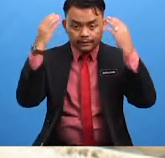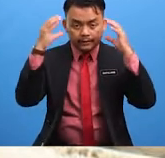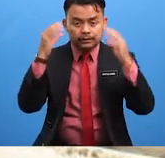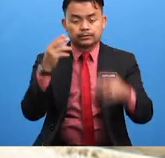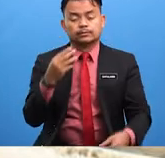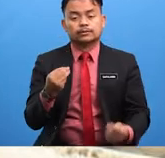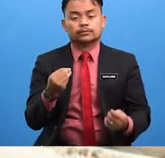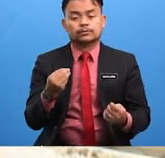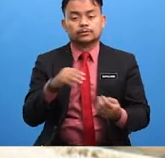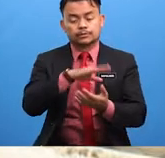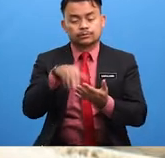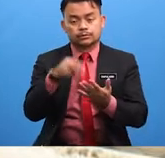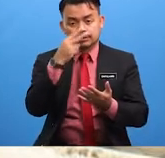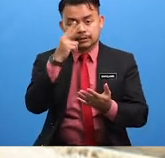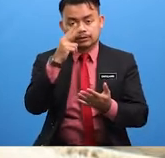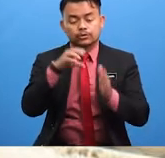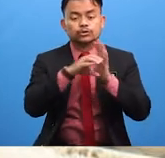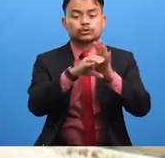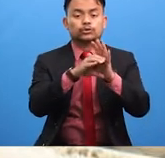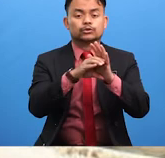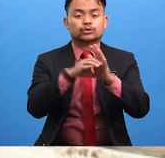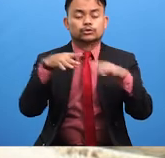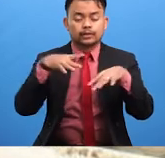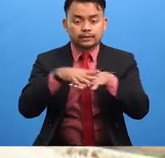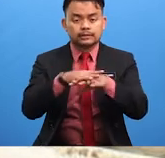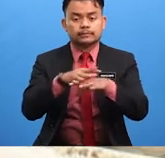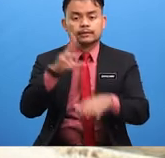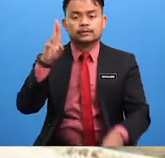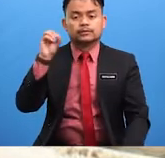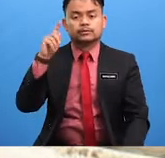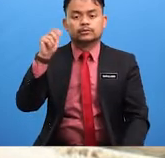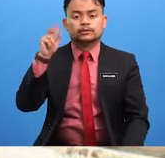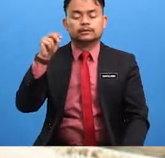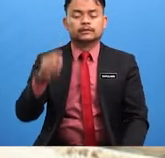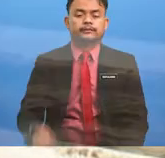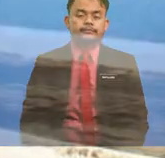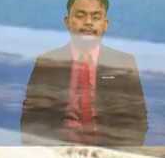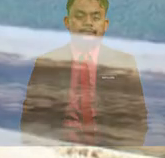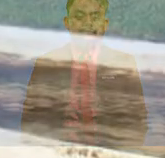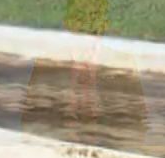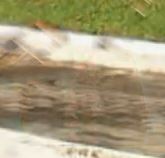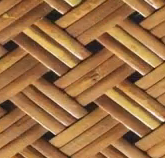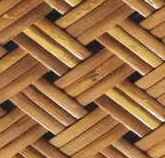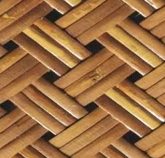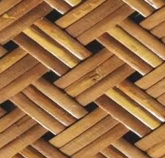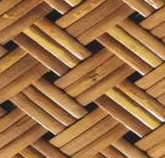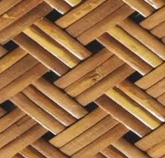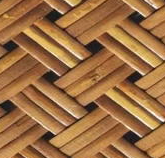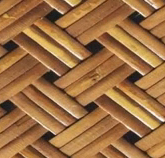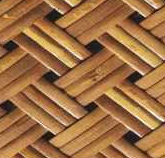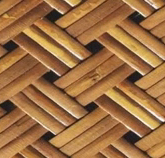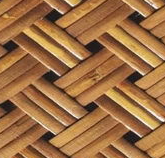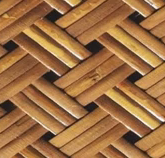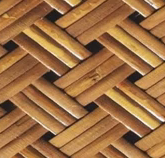rotan yang cantik dan menarik dengan pelbagai fungsi dan kegunaannya.